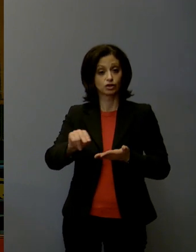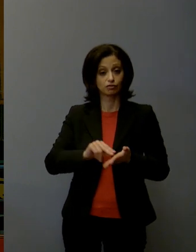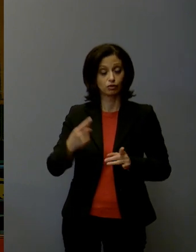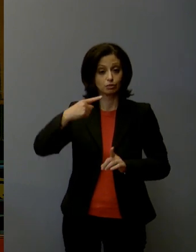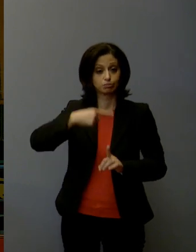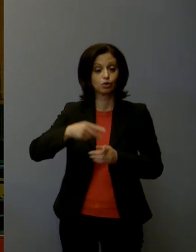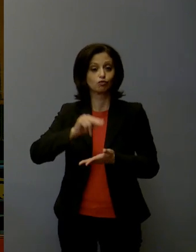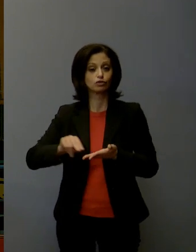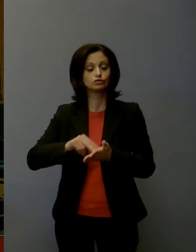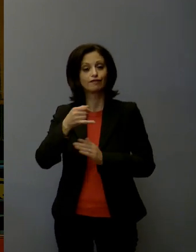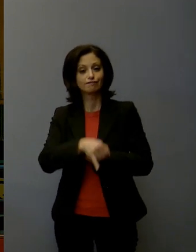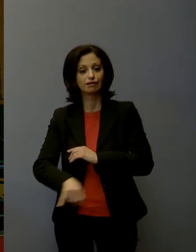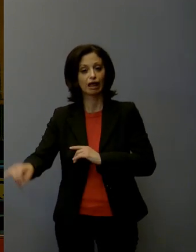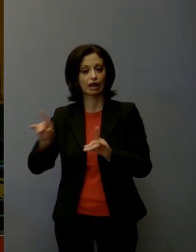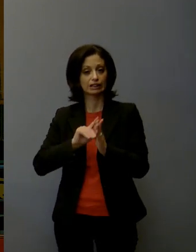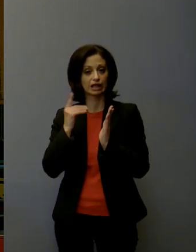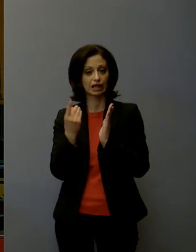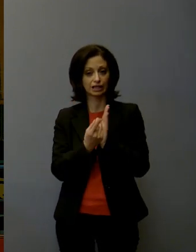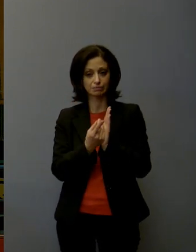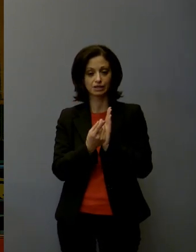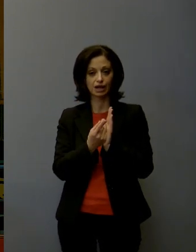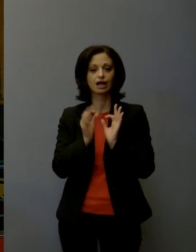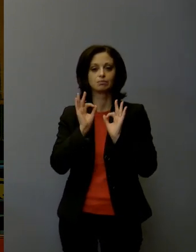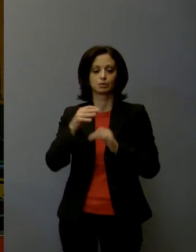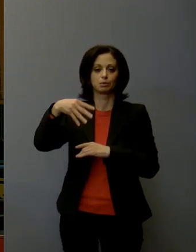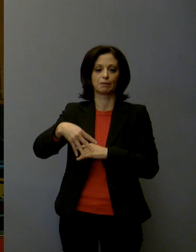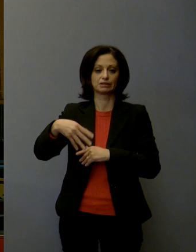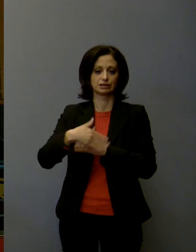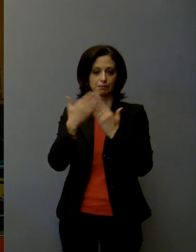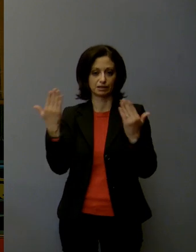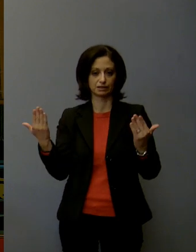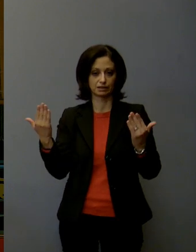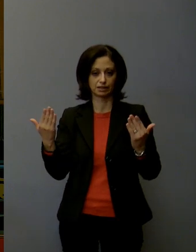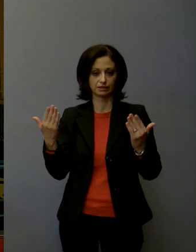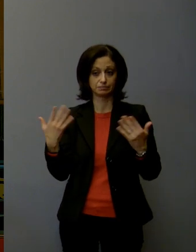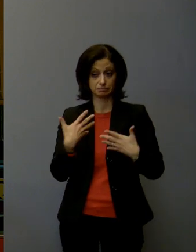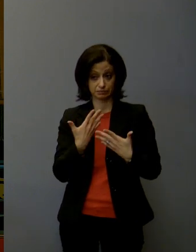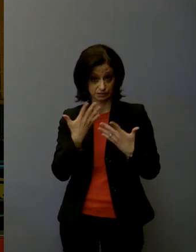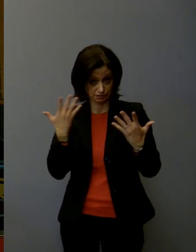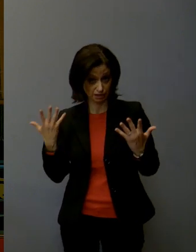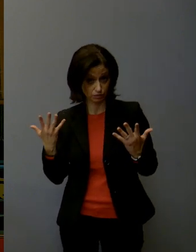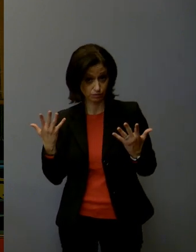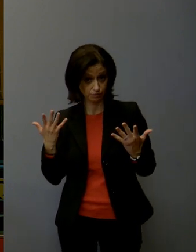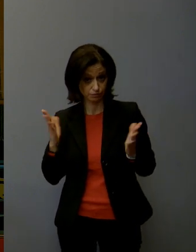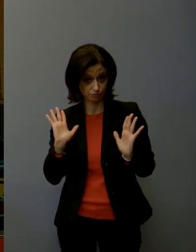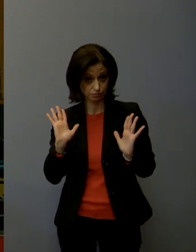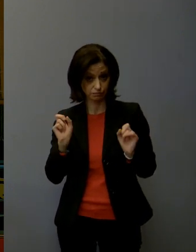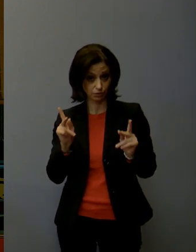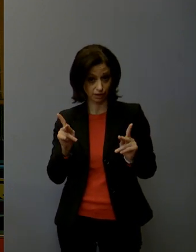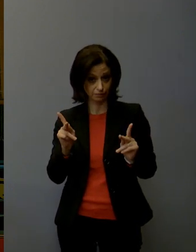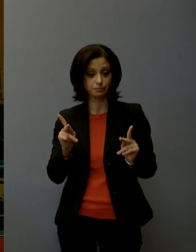la votazione finale sulla delibera avverrà martedì mattina è chiaro Ok